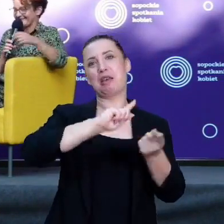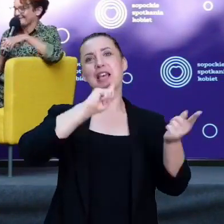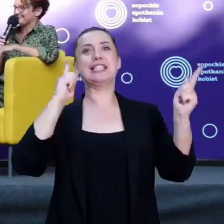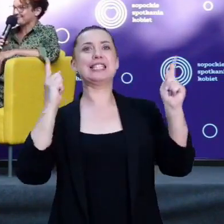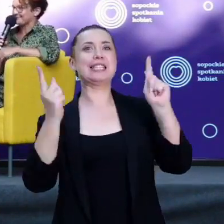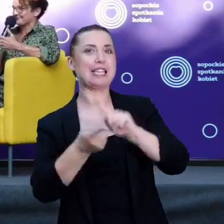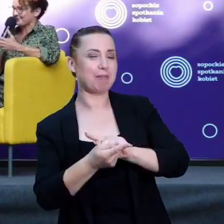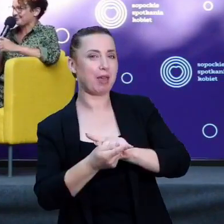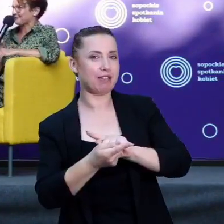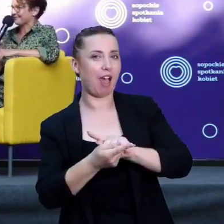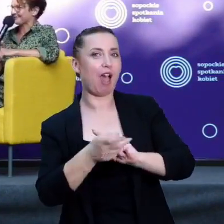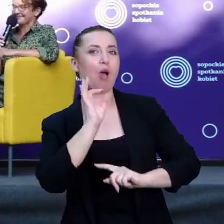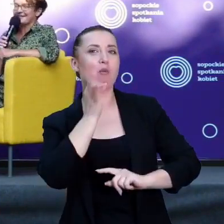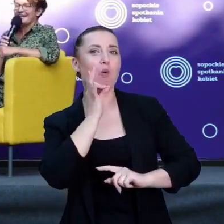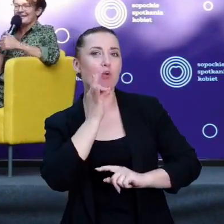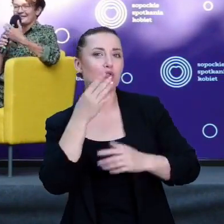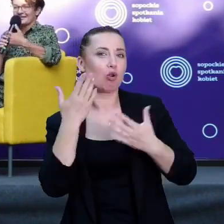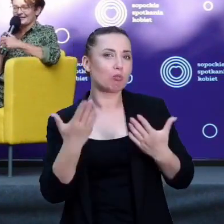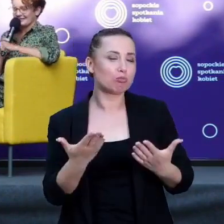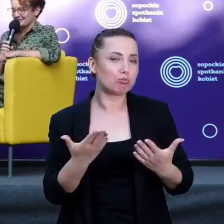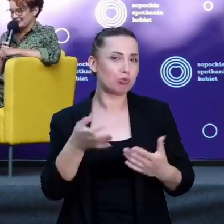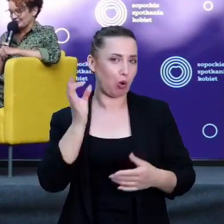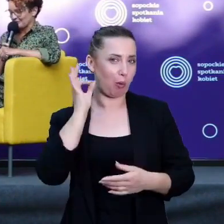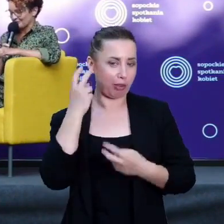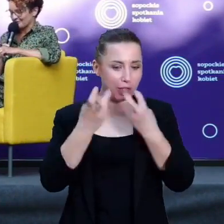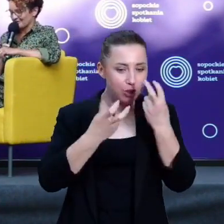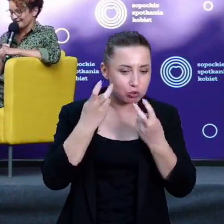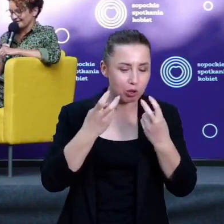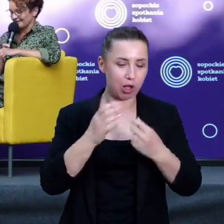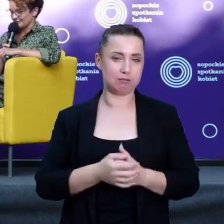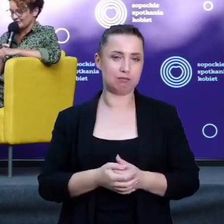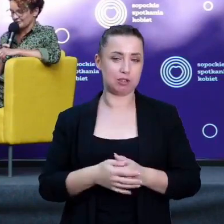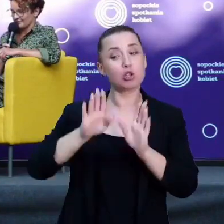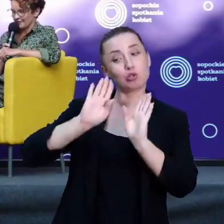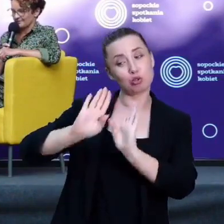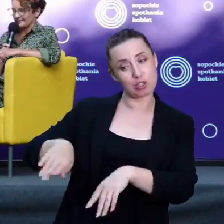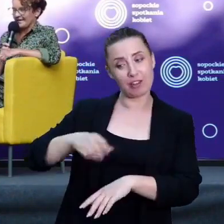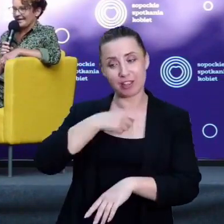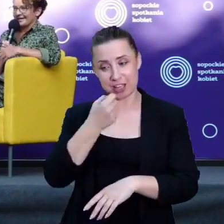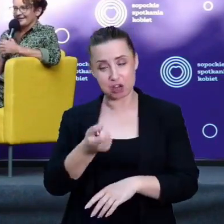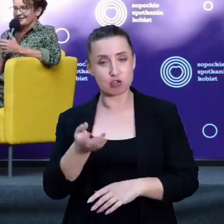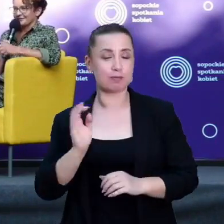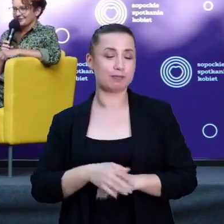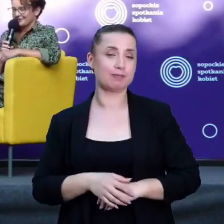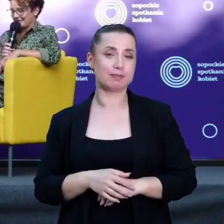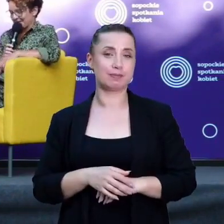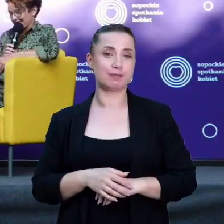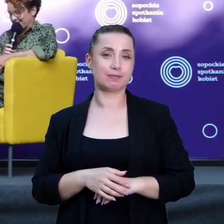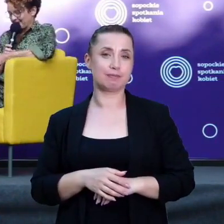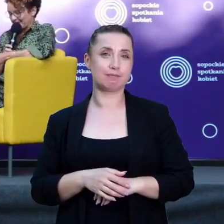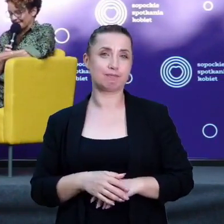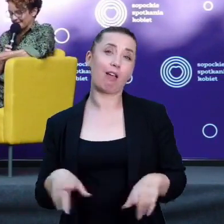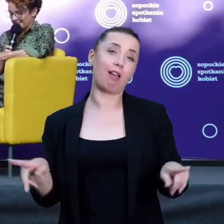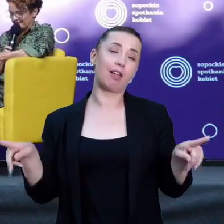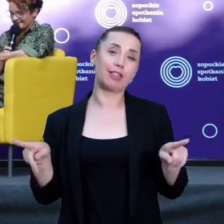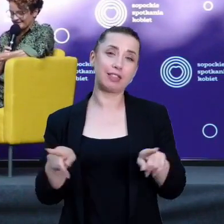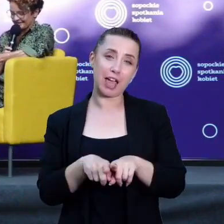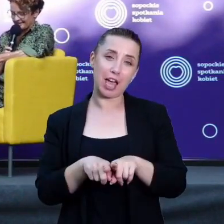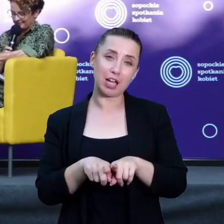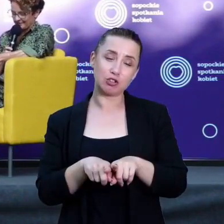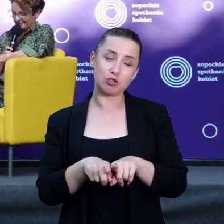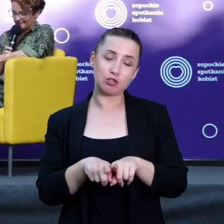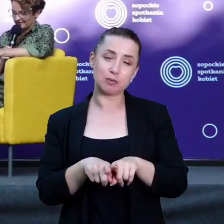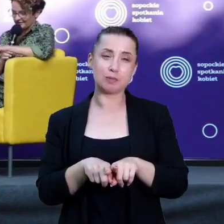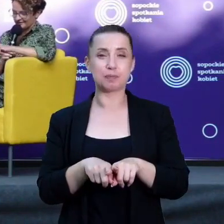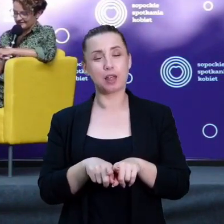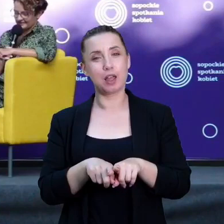sukcesu, tak, syndrom Metydy, nagle odchodzi w niebyt. Też jest taka